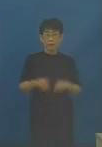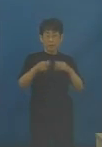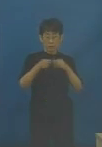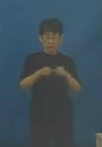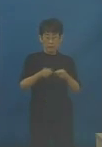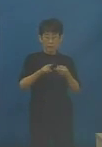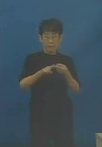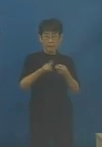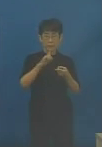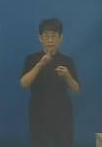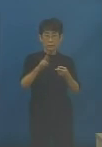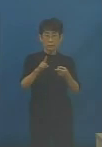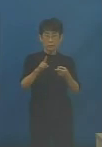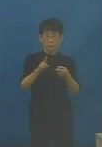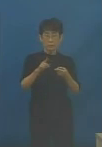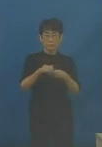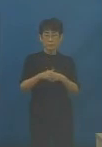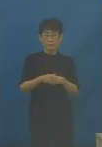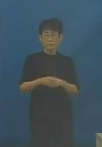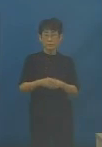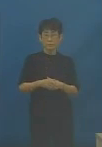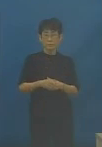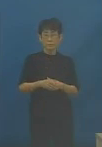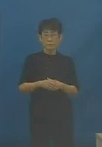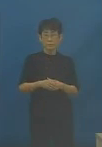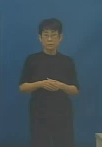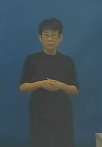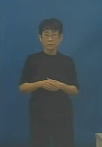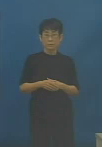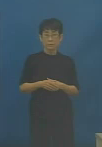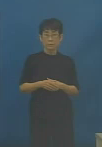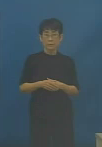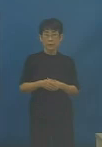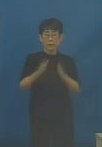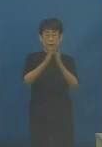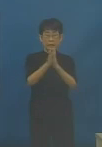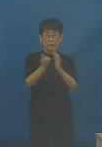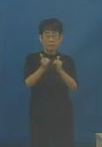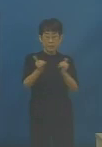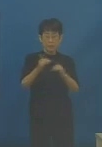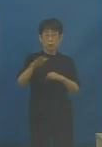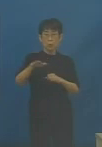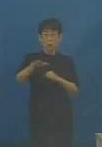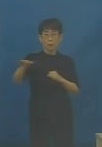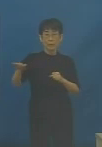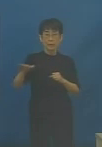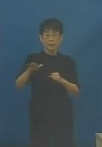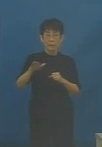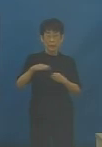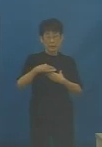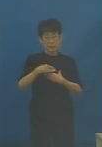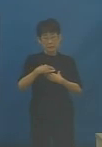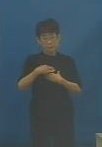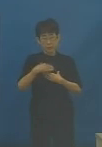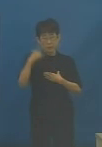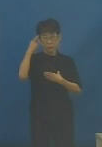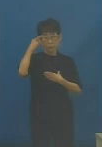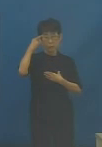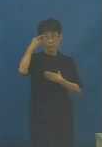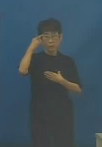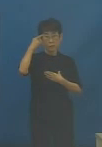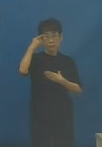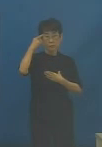に、どういうふうになるかということですが、まあ、県民の皆様が非常にそこをご心配もあろうかと思